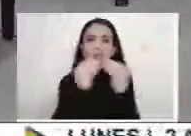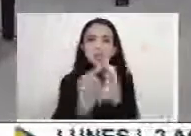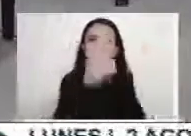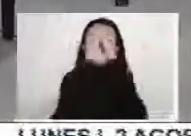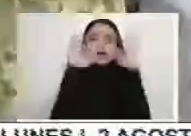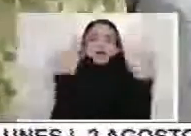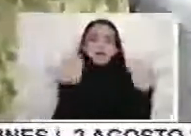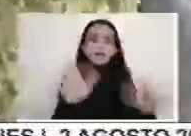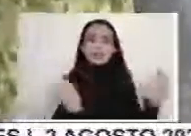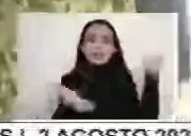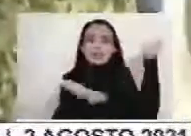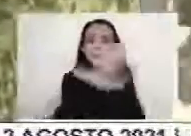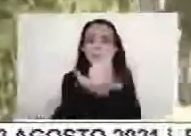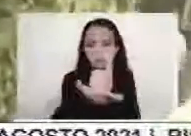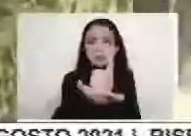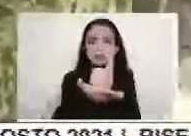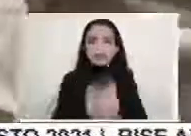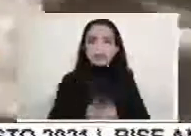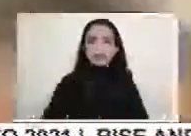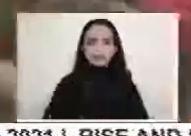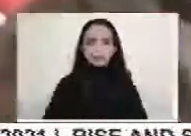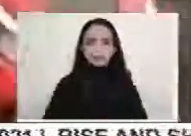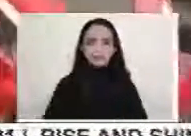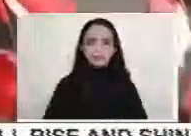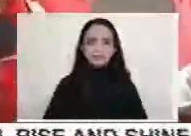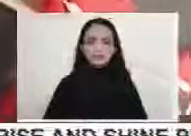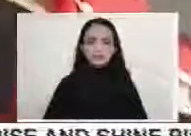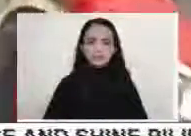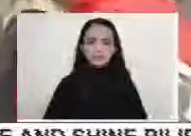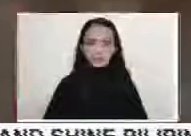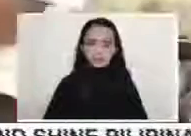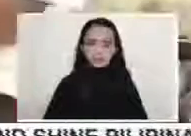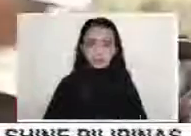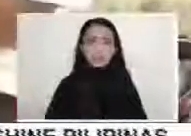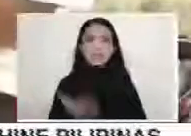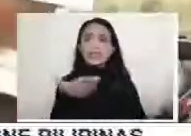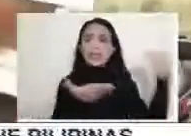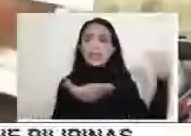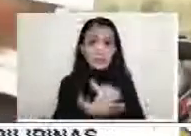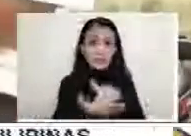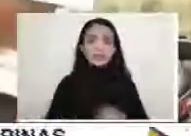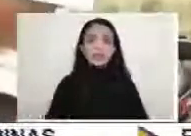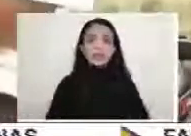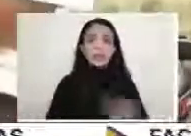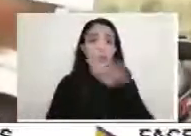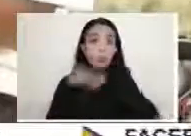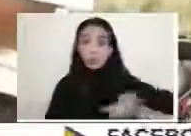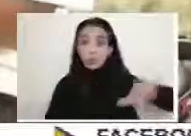may comorbidities. Kasama na tinututukan ng pamahalaan ay ang border control.